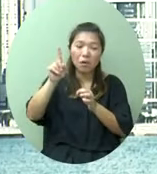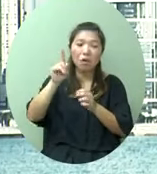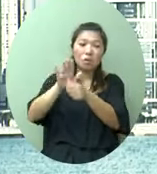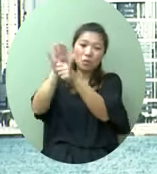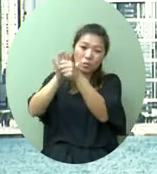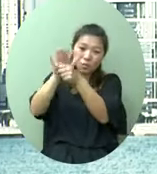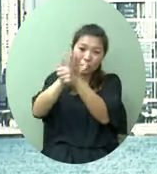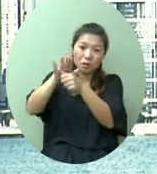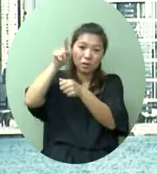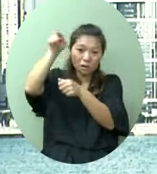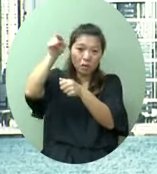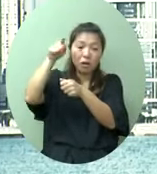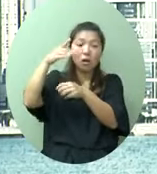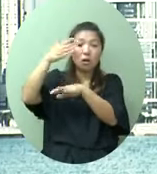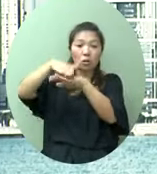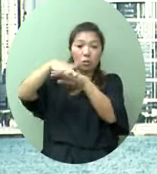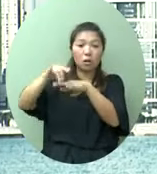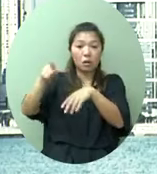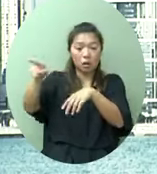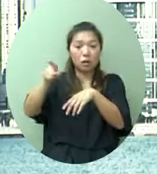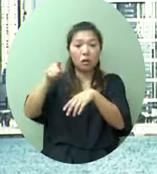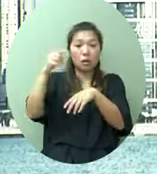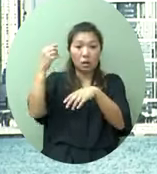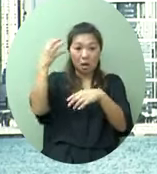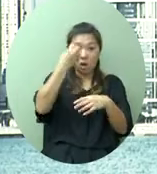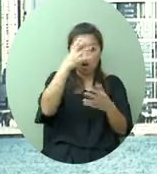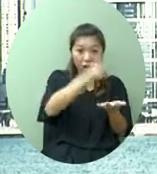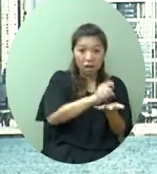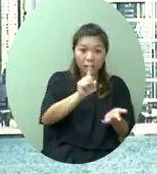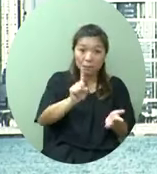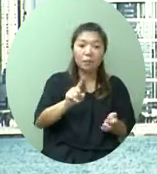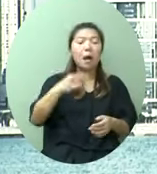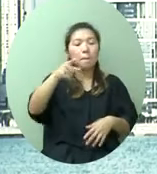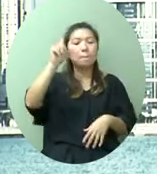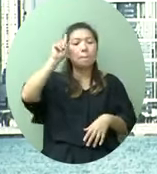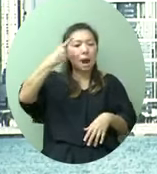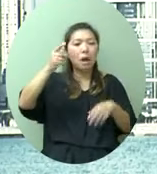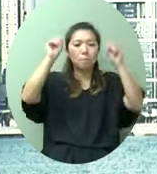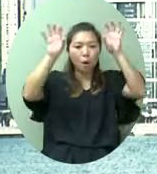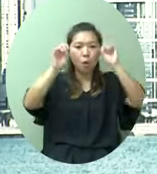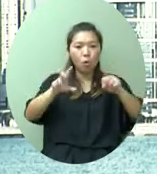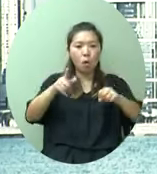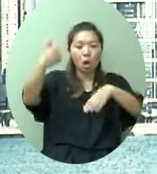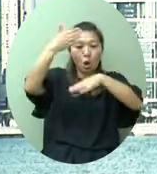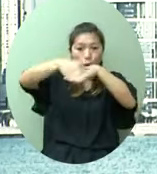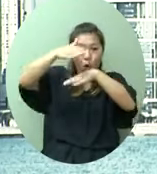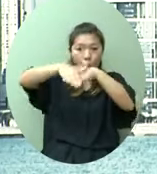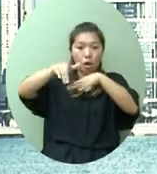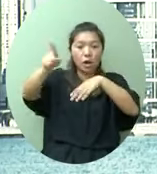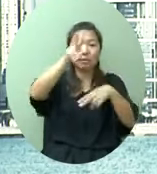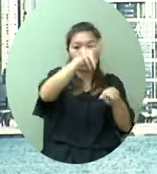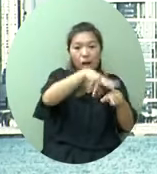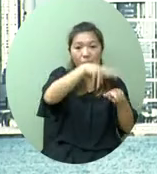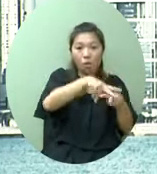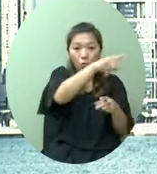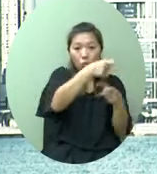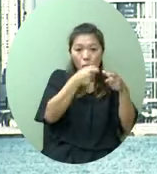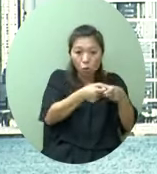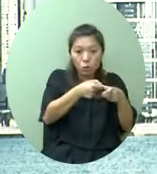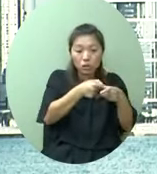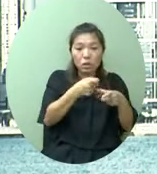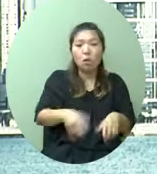辦事處擺喺香港咧？聽日公布嘅施政報告會同時公布我哋最新對於海外同埋內地嘅企業喺